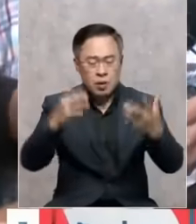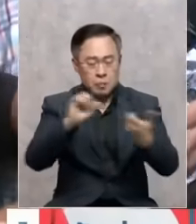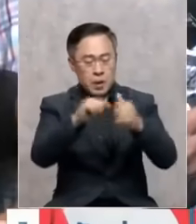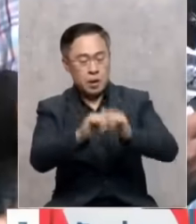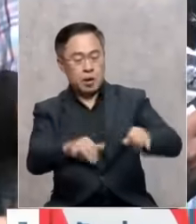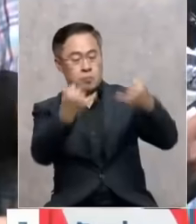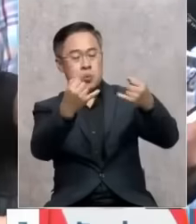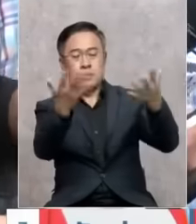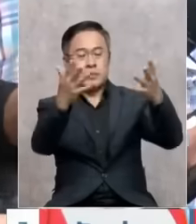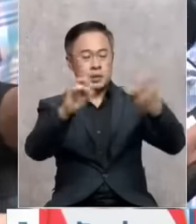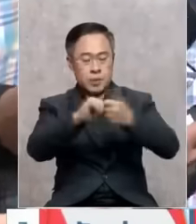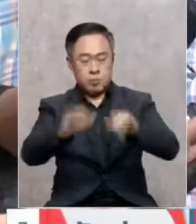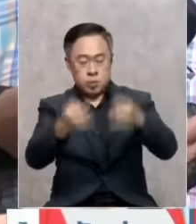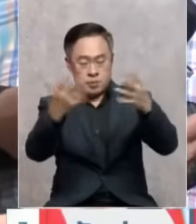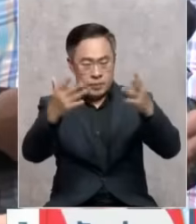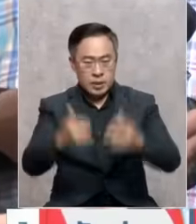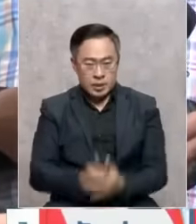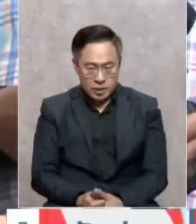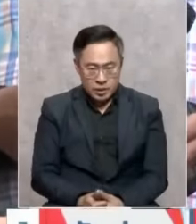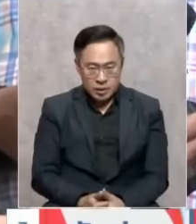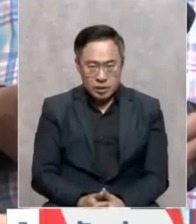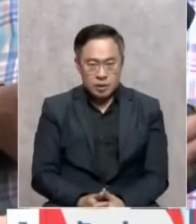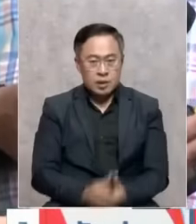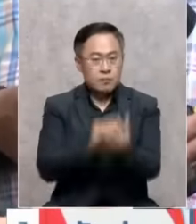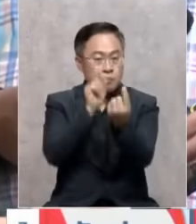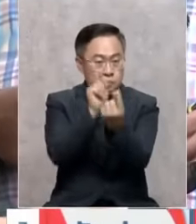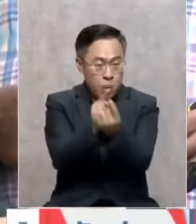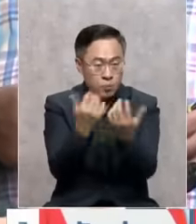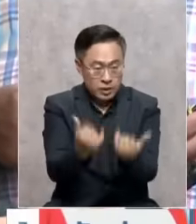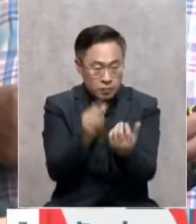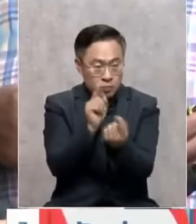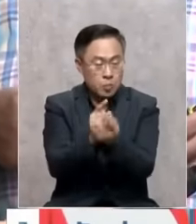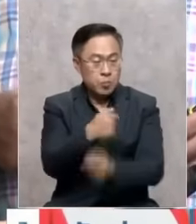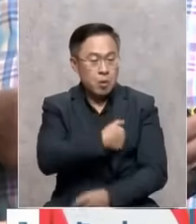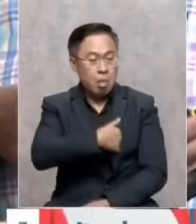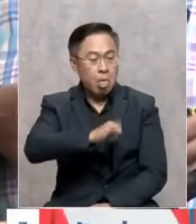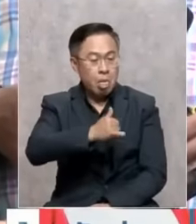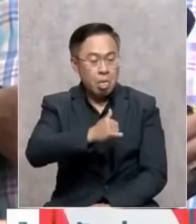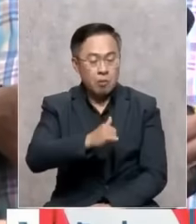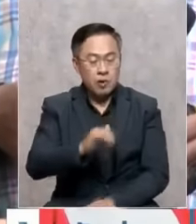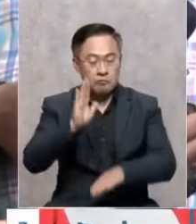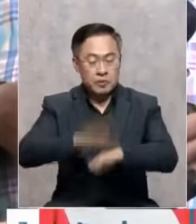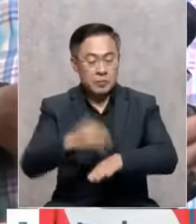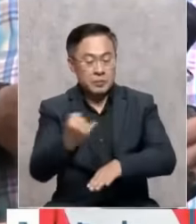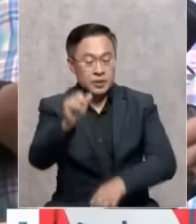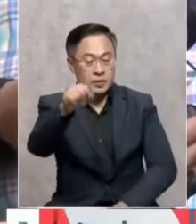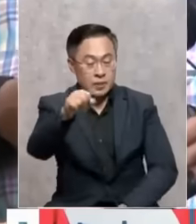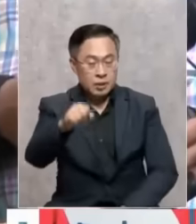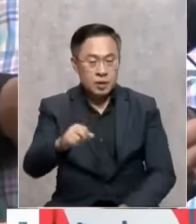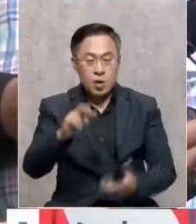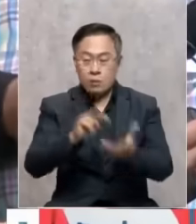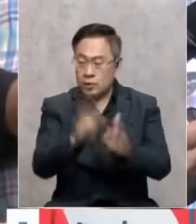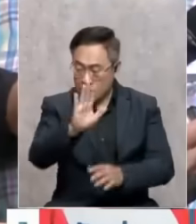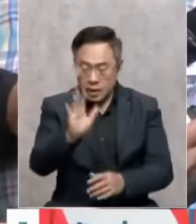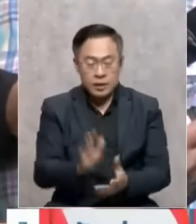อันนี้คือคิวพบส่วนบอกว่าไปพบเนี่ยเพราะไม่ค่อยมั่นใจหรือเปล่าคุณสุทินบอกไม่ใช่มันเป็นสไตล์การท